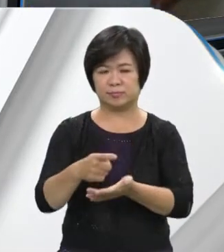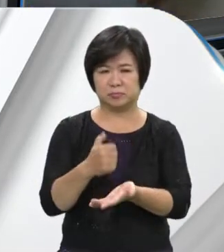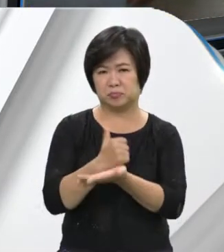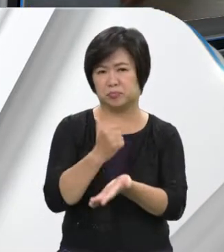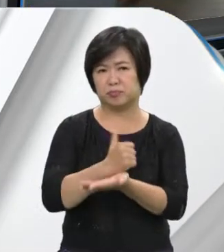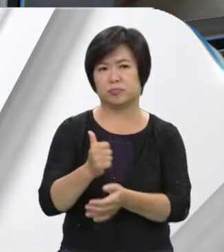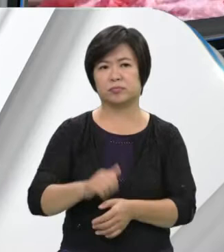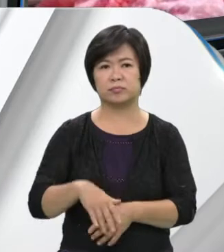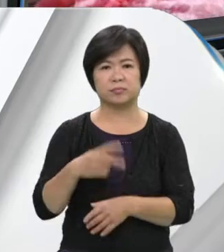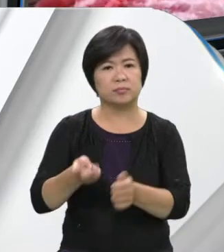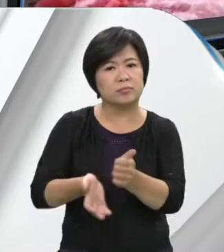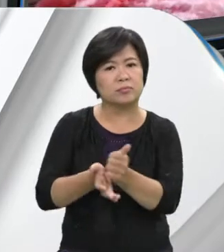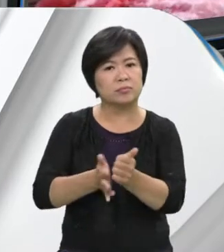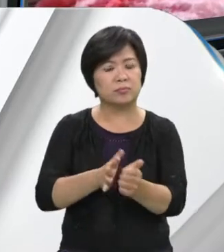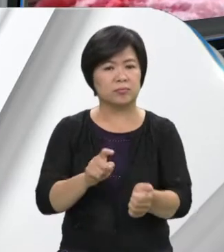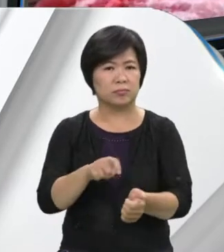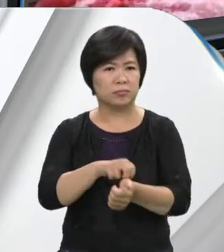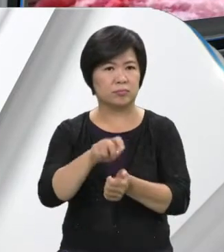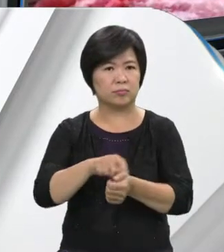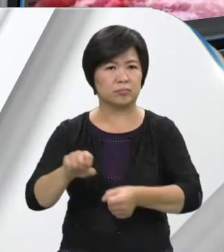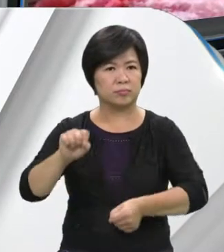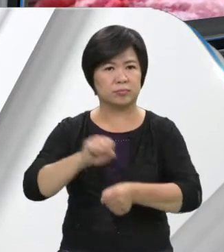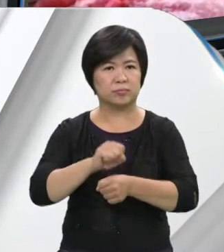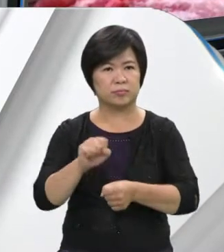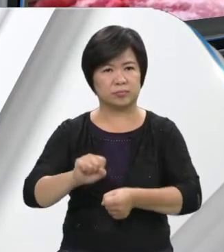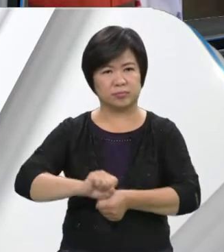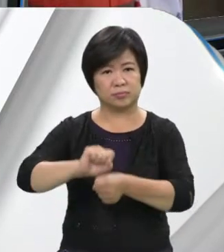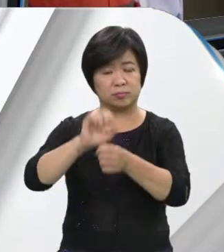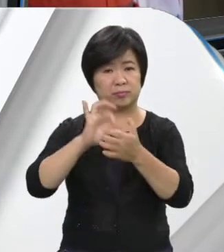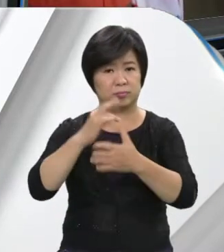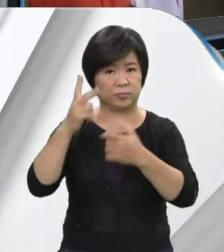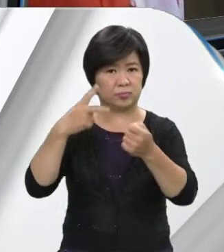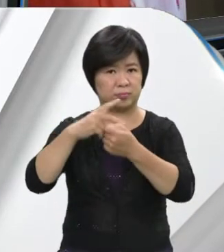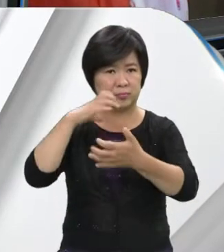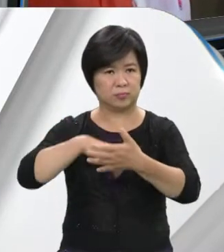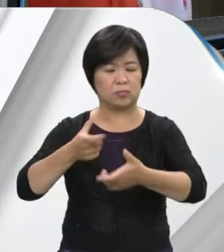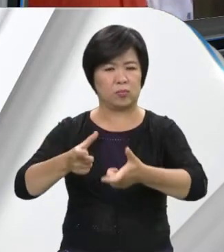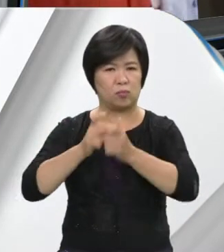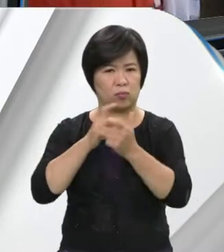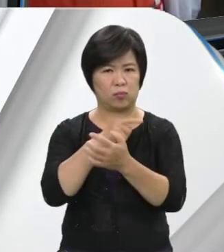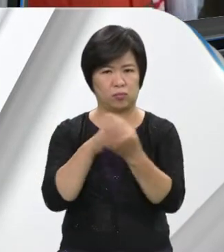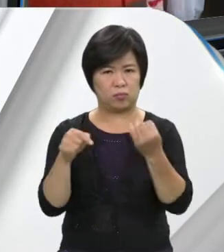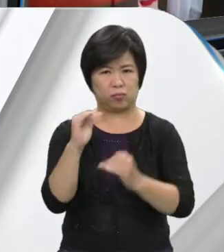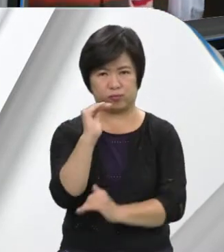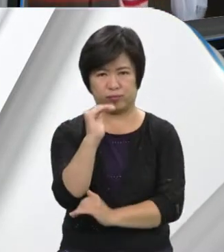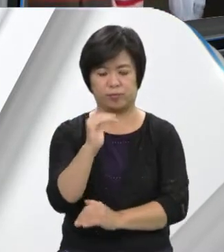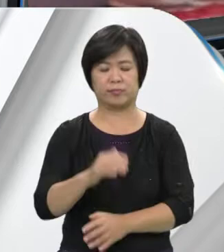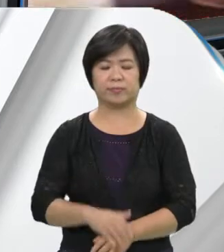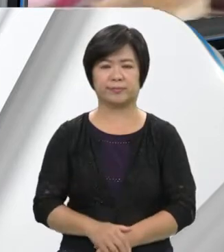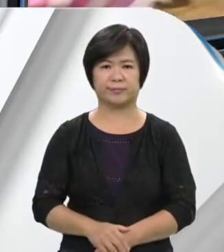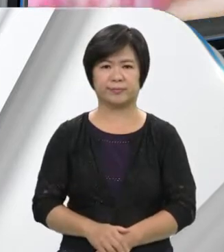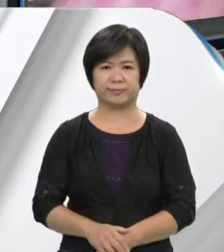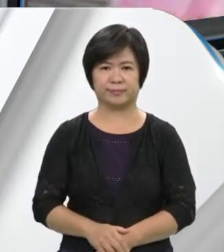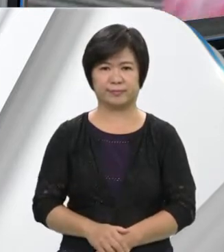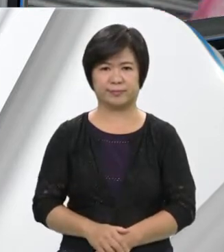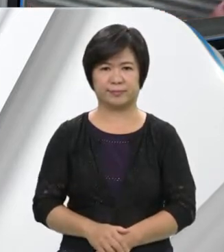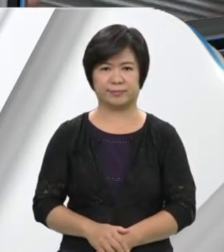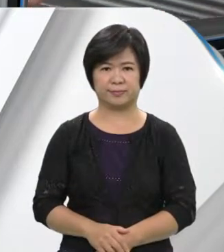人，喊家鼓励主奴为家属调歌，安算两年之内为恢复正常的速度。